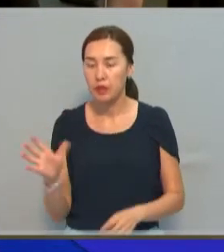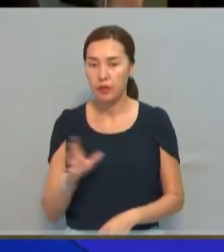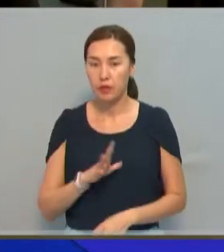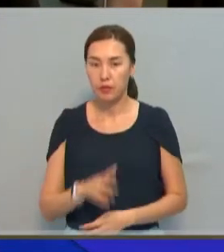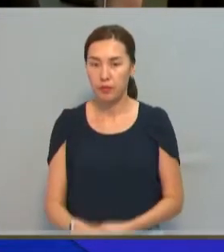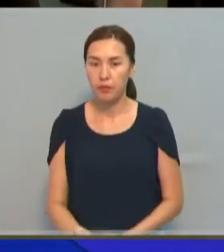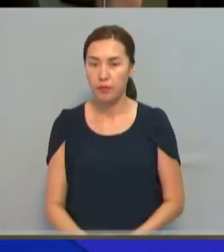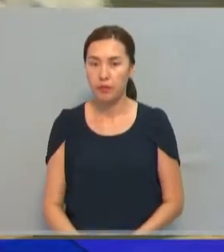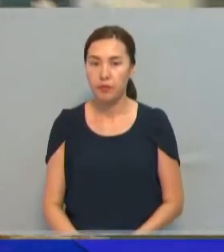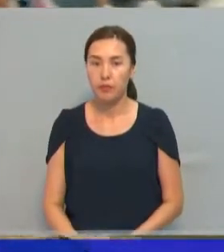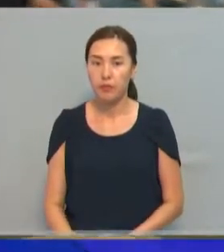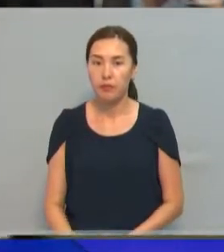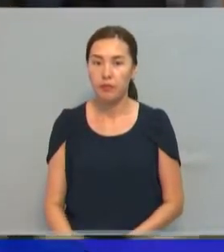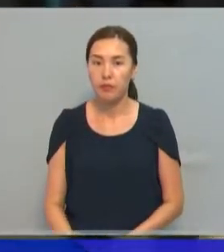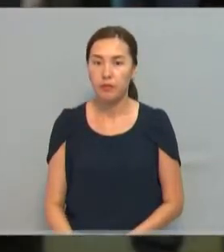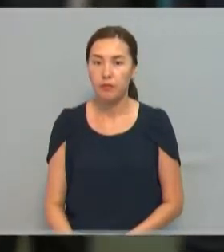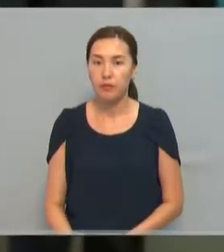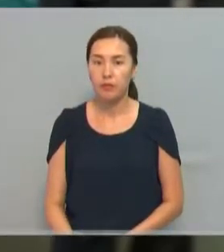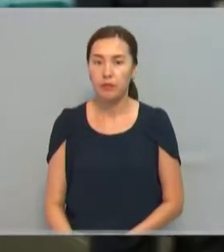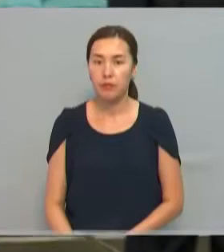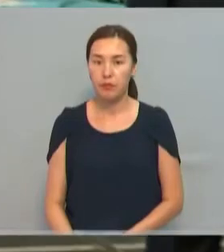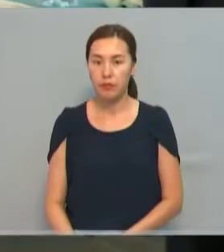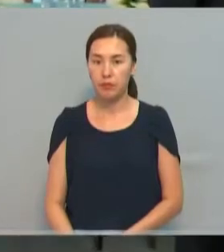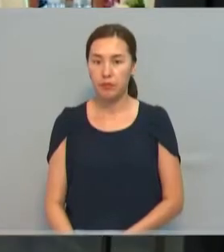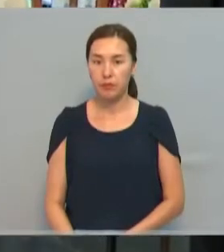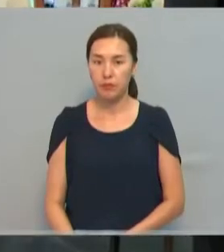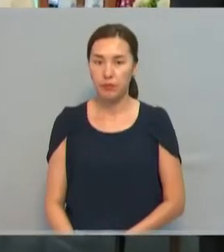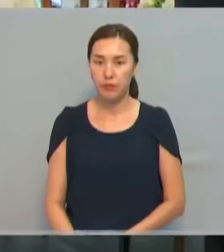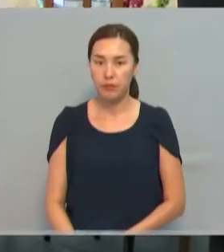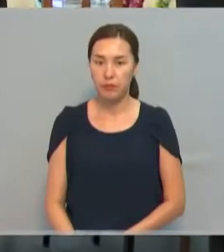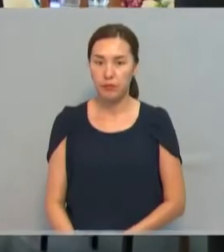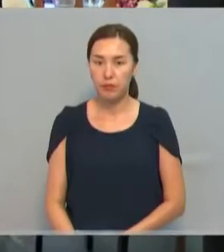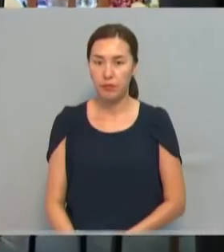грамоталарға ие болды. Перизат Ортай, Нұрқожа Мамилов, Олжас Байтуов, жаңалықтар.